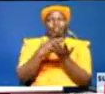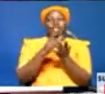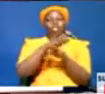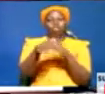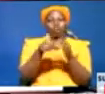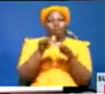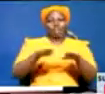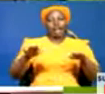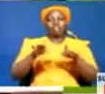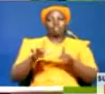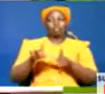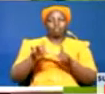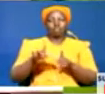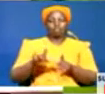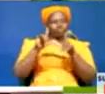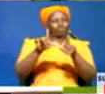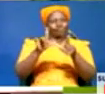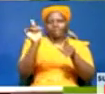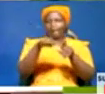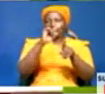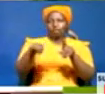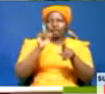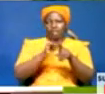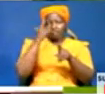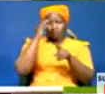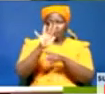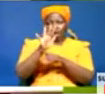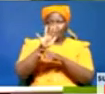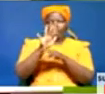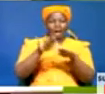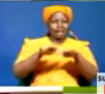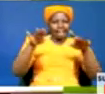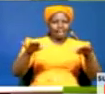umiliki wa ardhi ya mashamba matano ya ufugaji ambayo ni